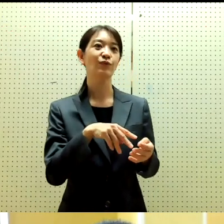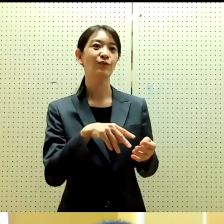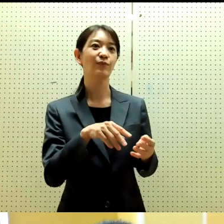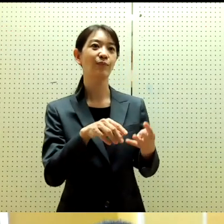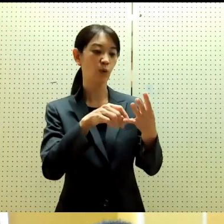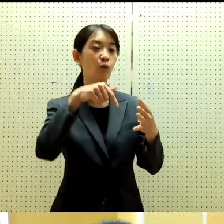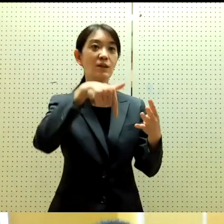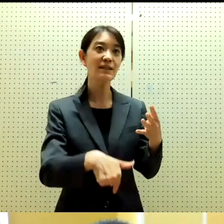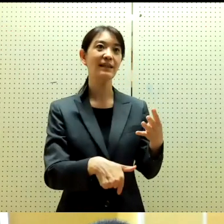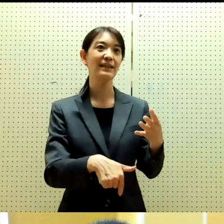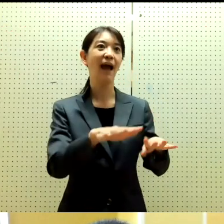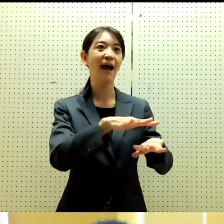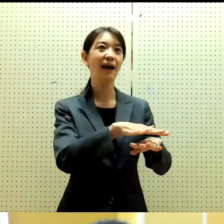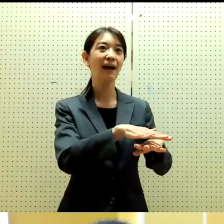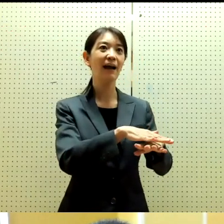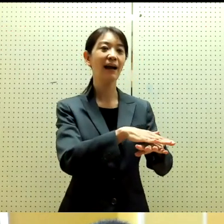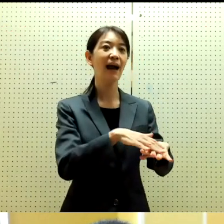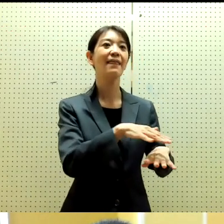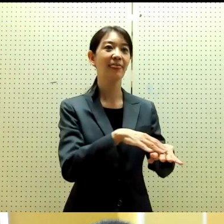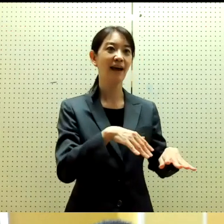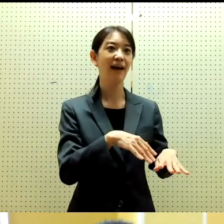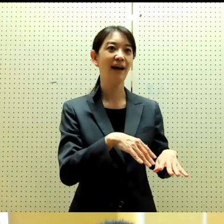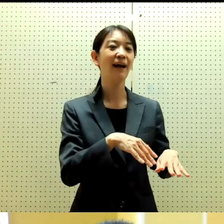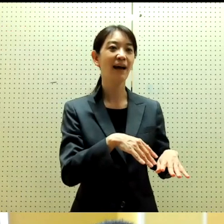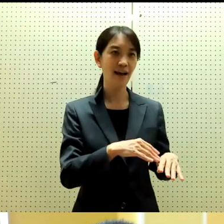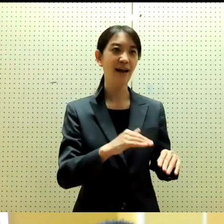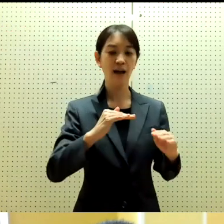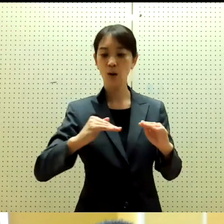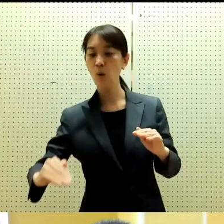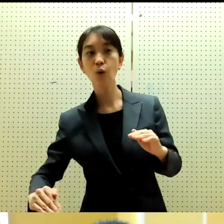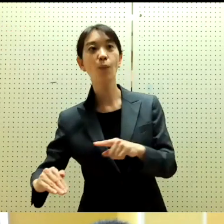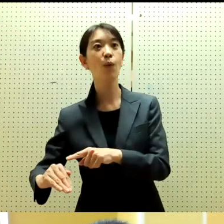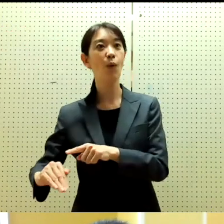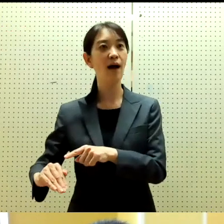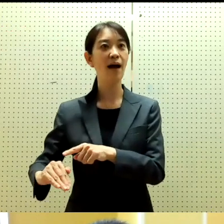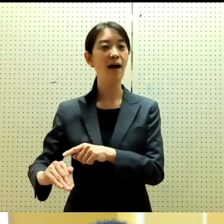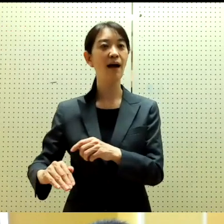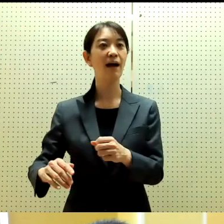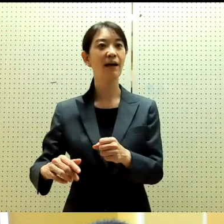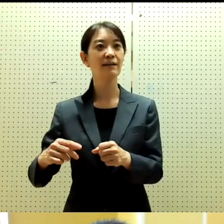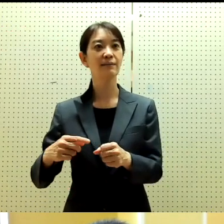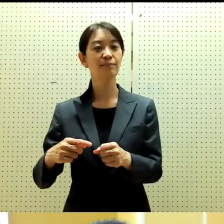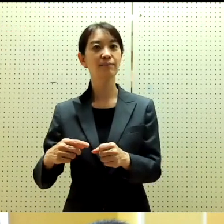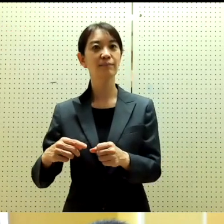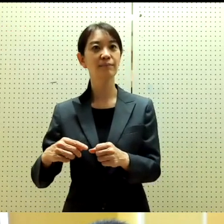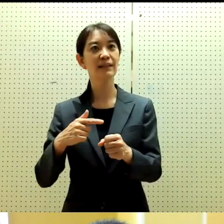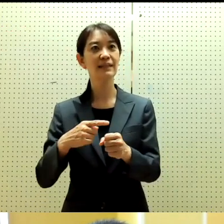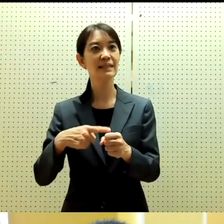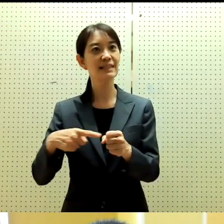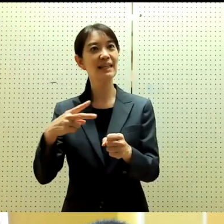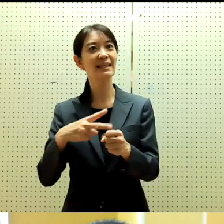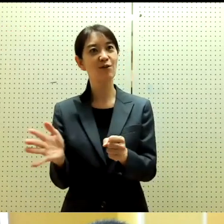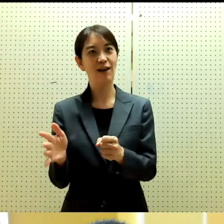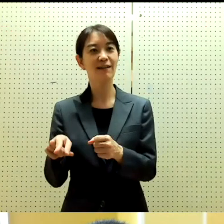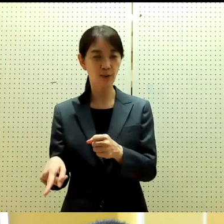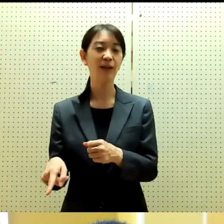ー、まあ、下の子はまだ低学年なので細かいことは書けないので、まあ、1週間のスケジュ